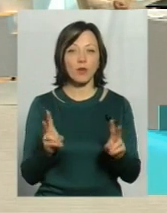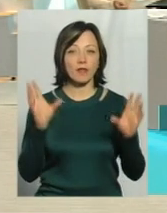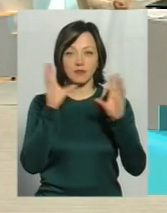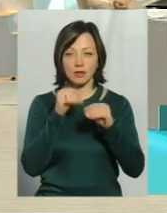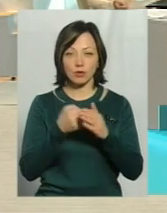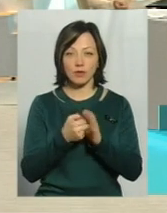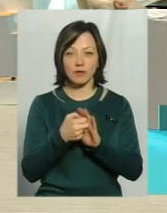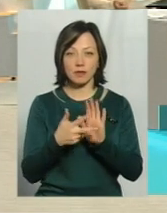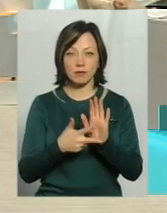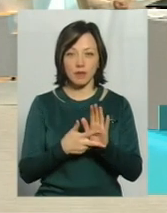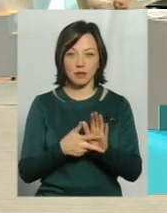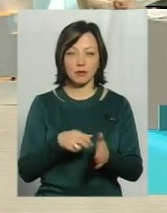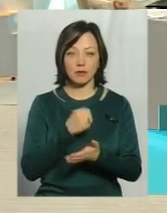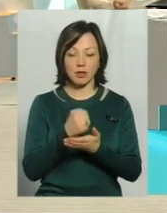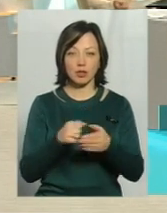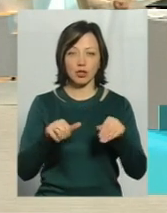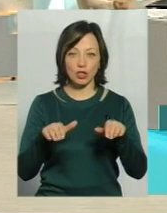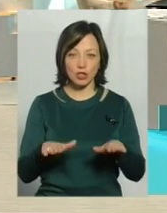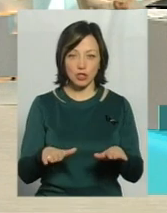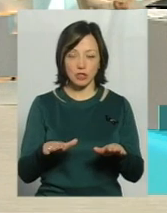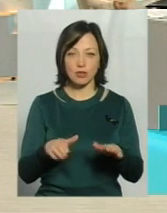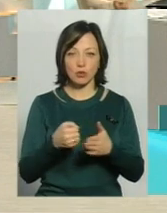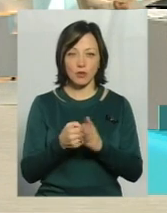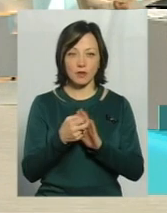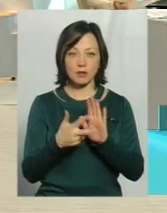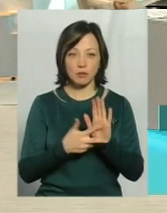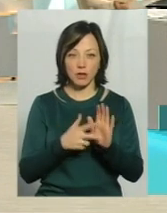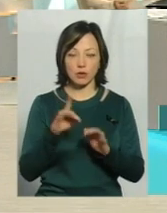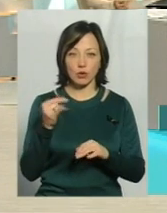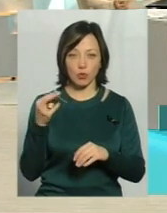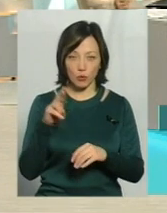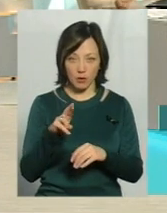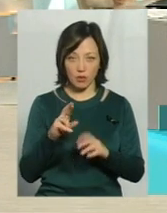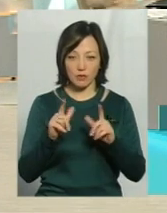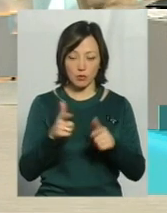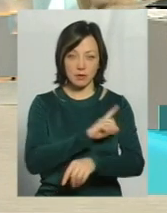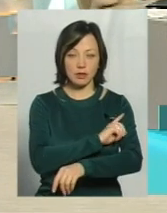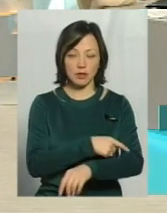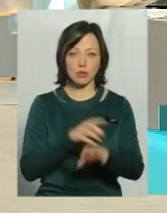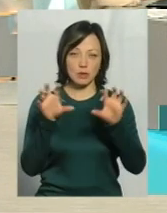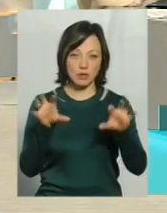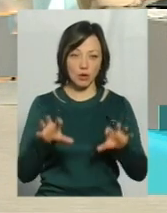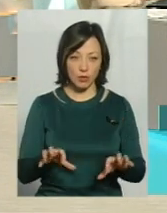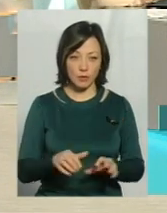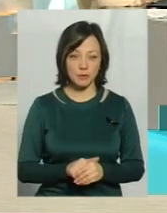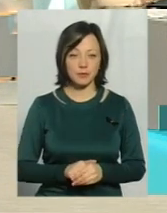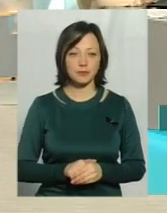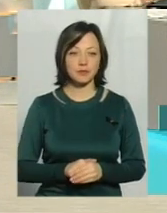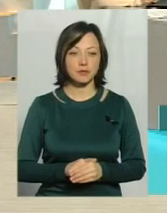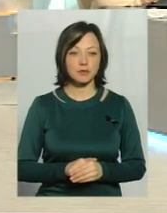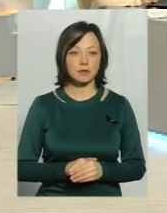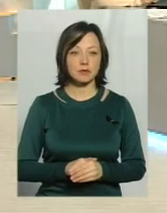до 18-го прийняти рішення, рішення не прийнято до 18-го, тої дати, коли вступила оця вимога в